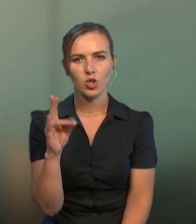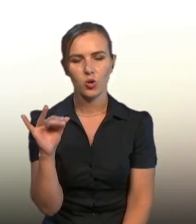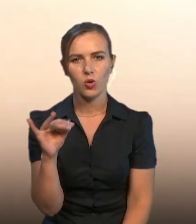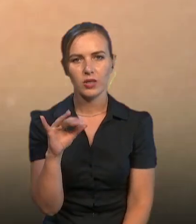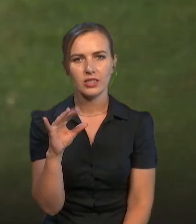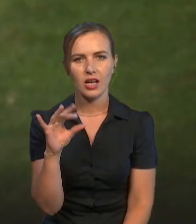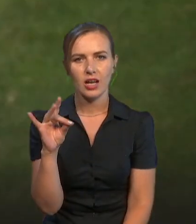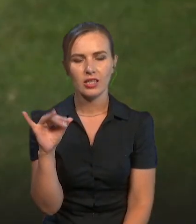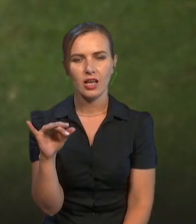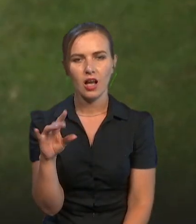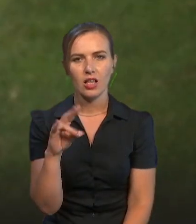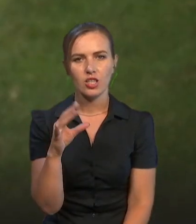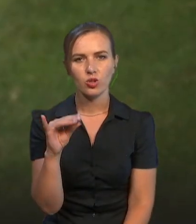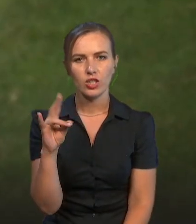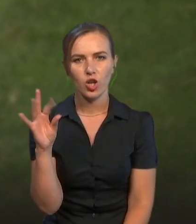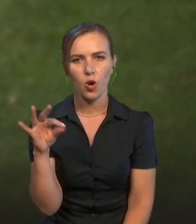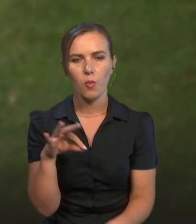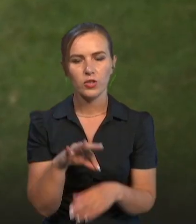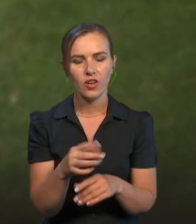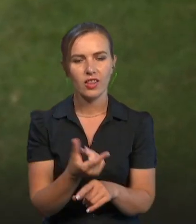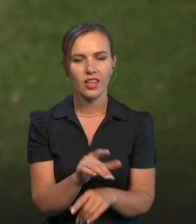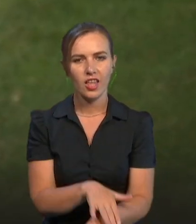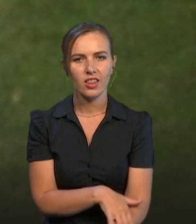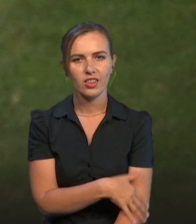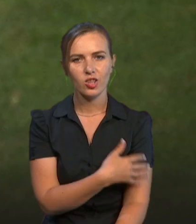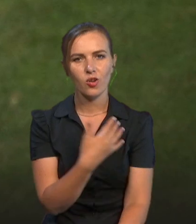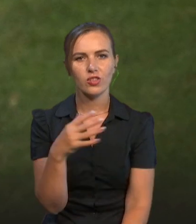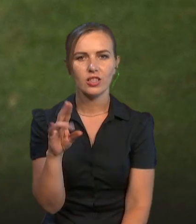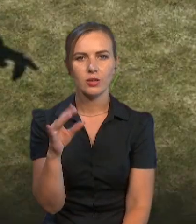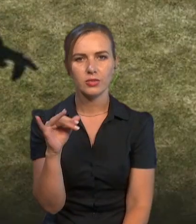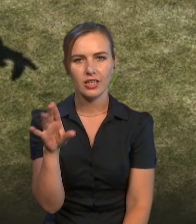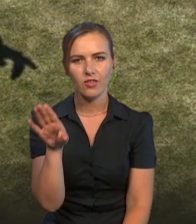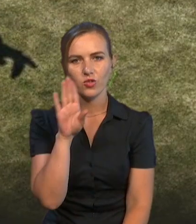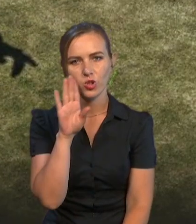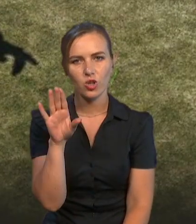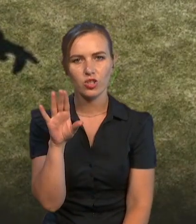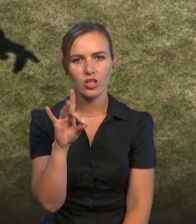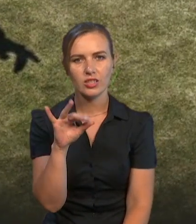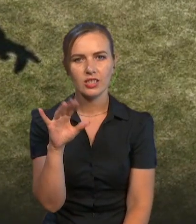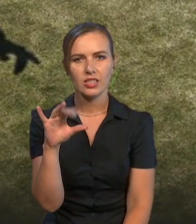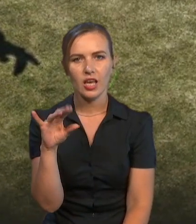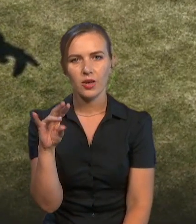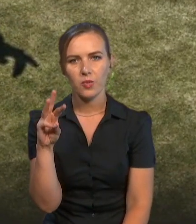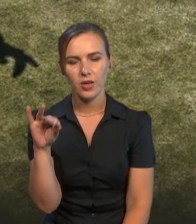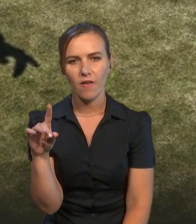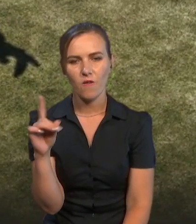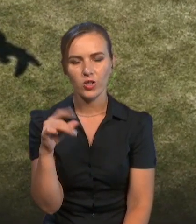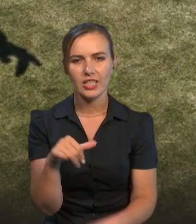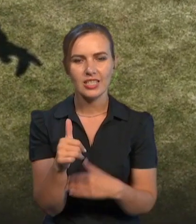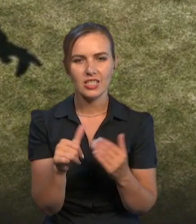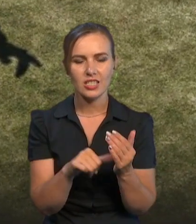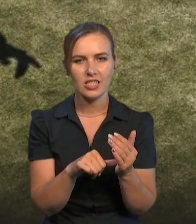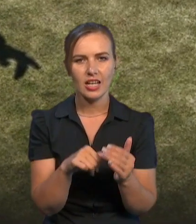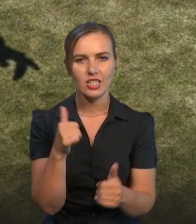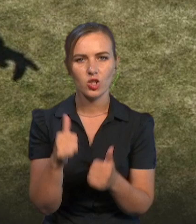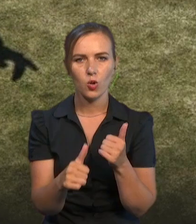Саккарі. А Леся Цуренко провела найдовший тайбрейк в історії жіночого розряду на гренслемі. В 1/16 турніру